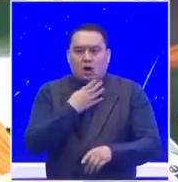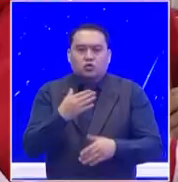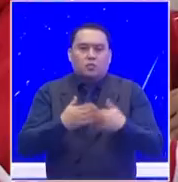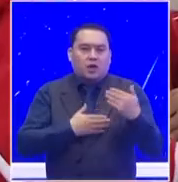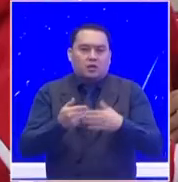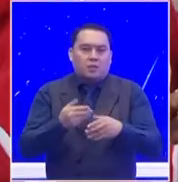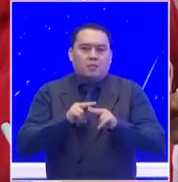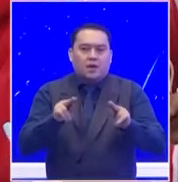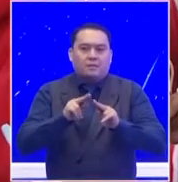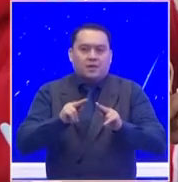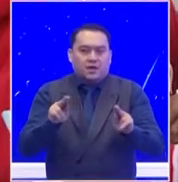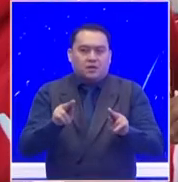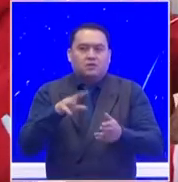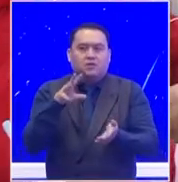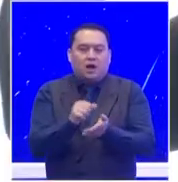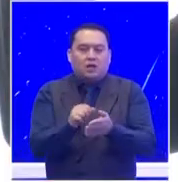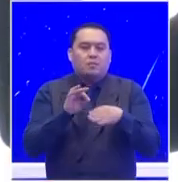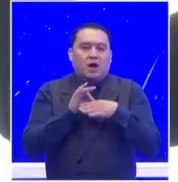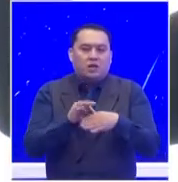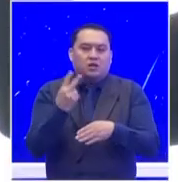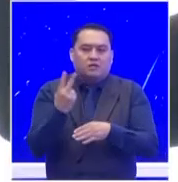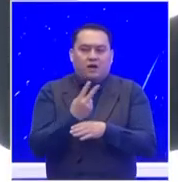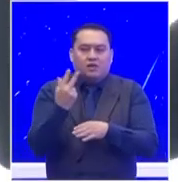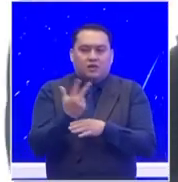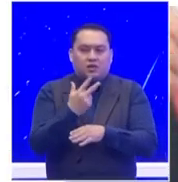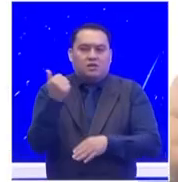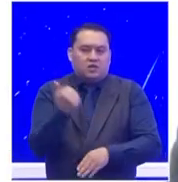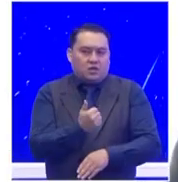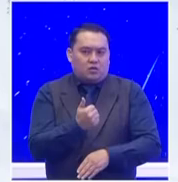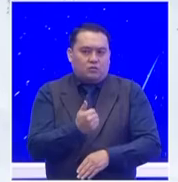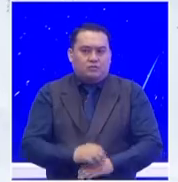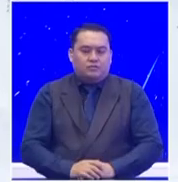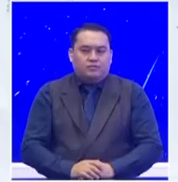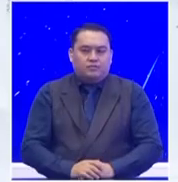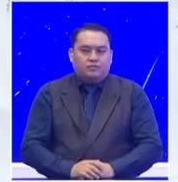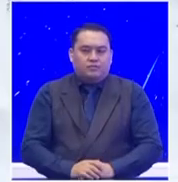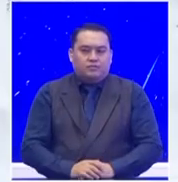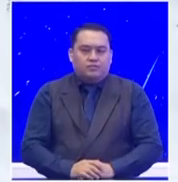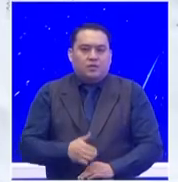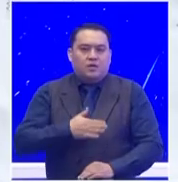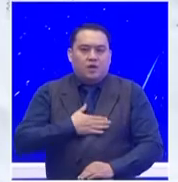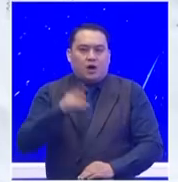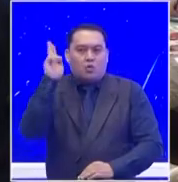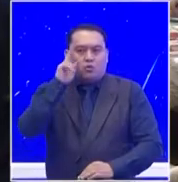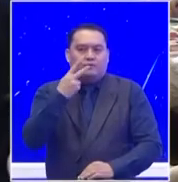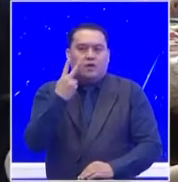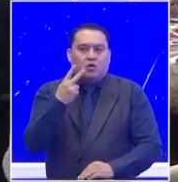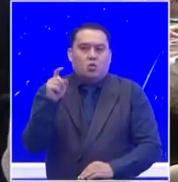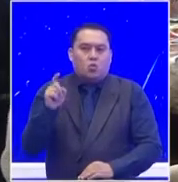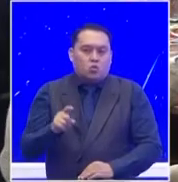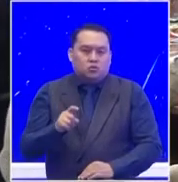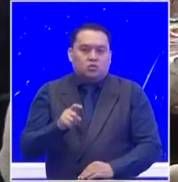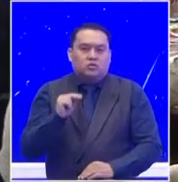практика преподавательства. Занятия проводятся 2-3 раза в неделю. Я учусь на 2-м курсе